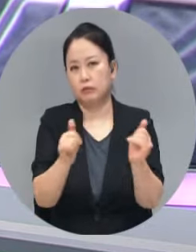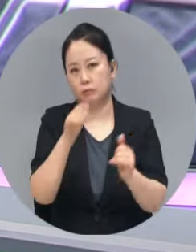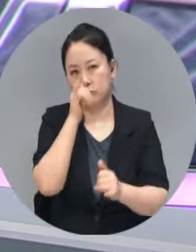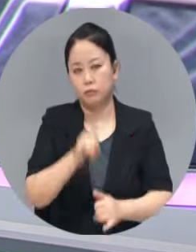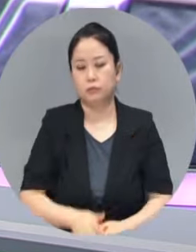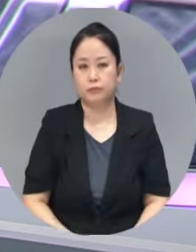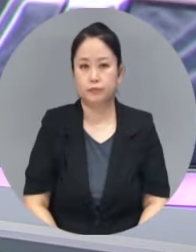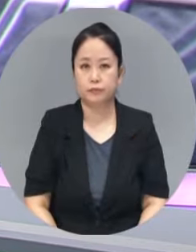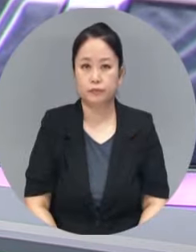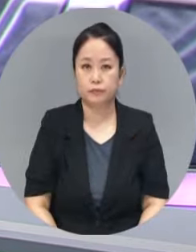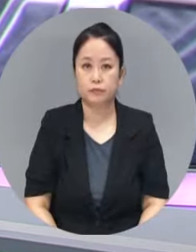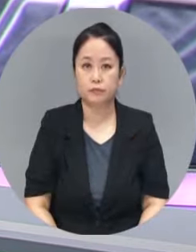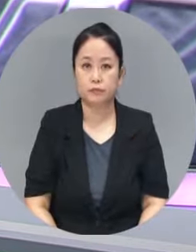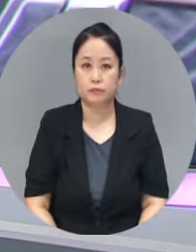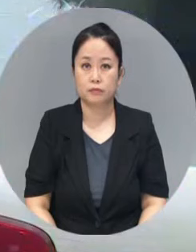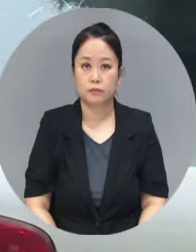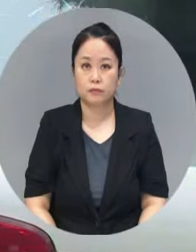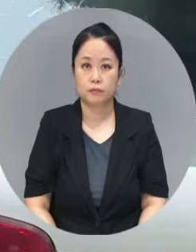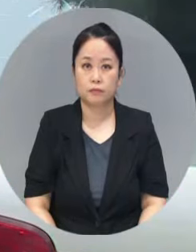기자입니다.